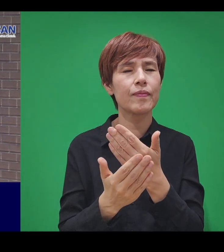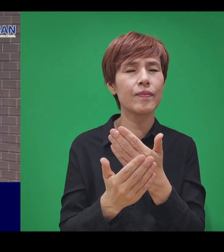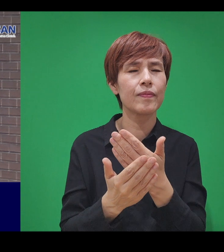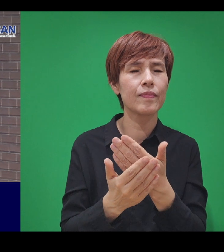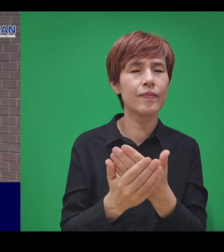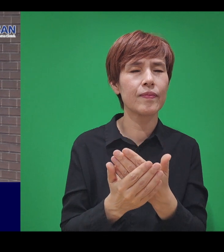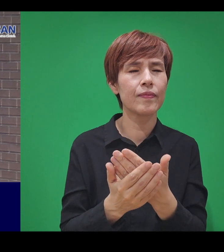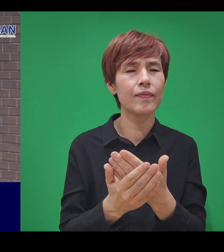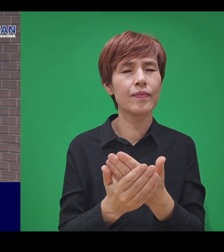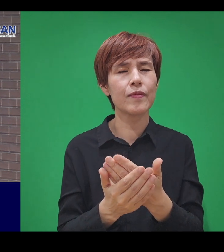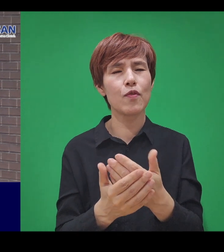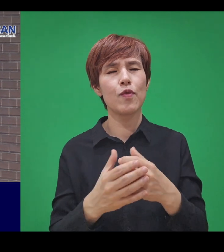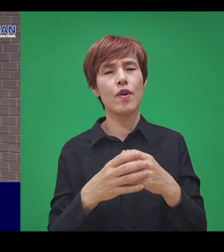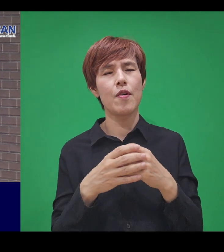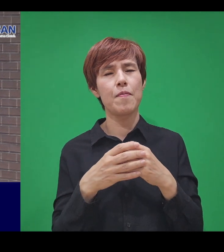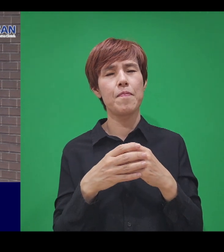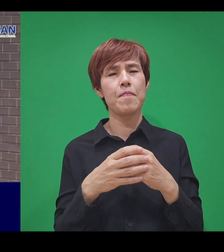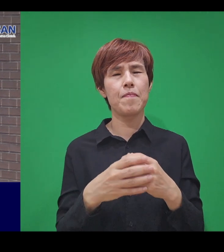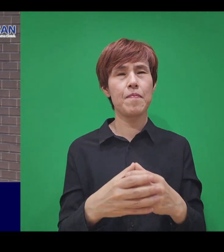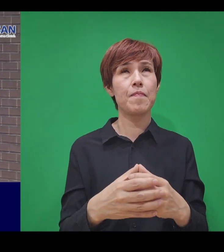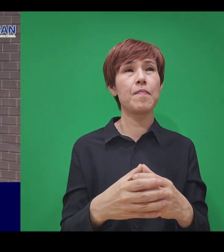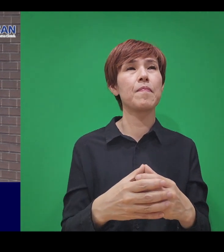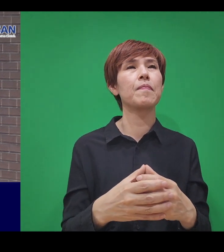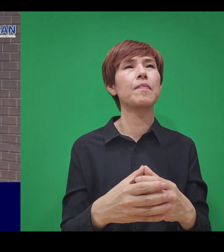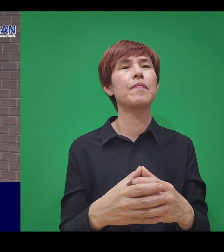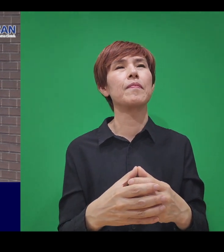존귀와 위엄을